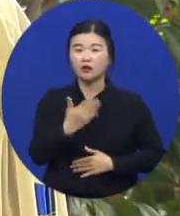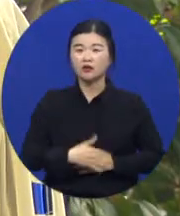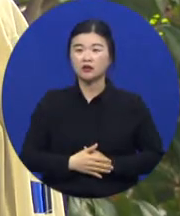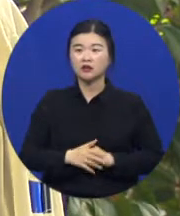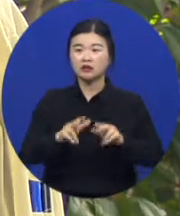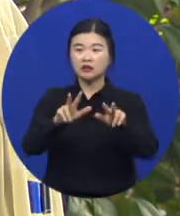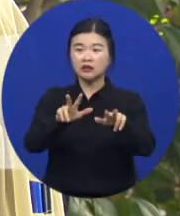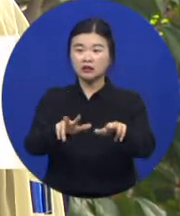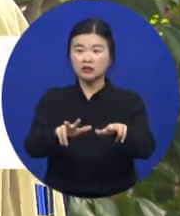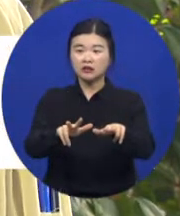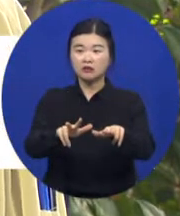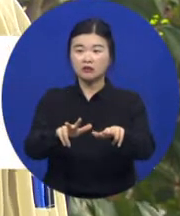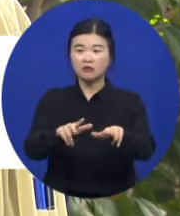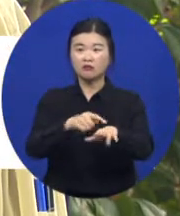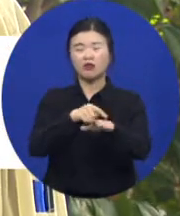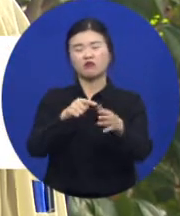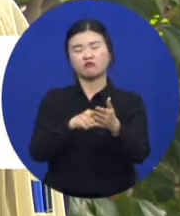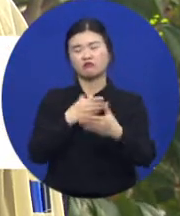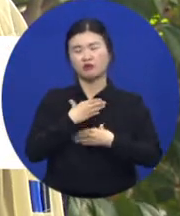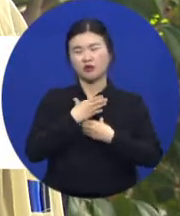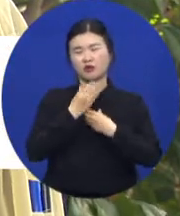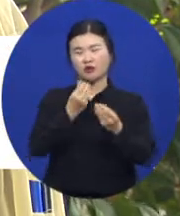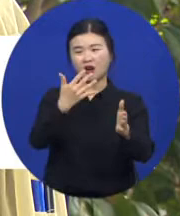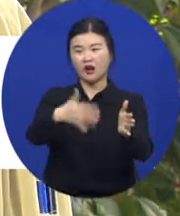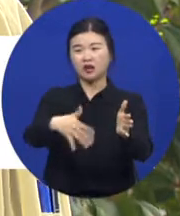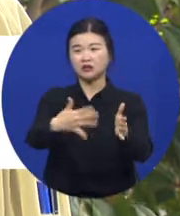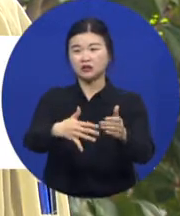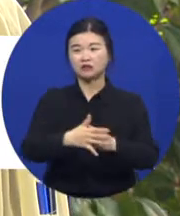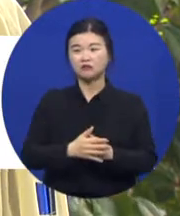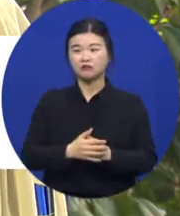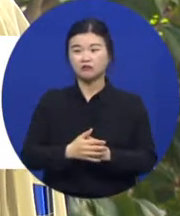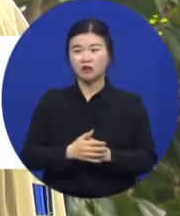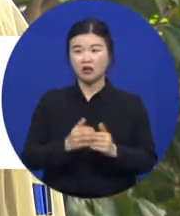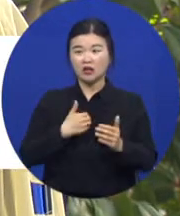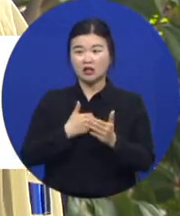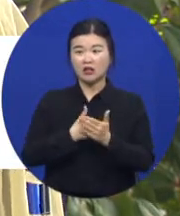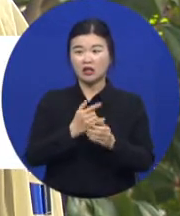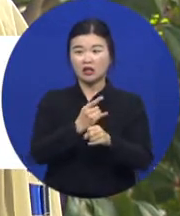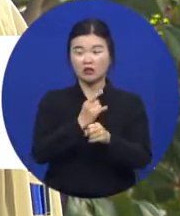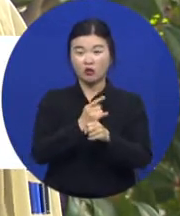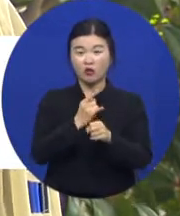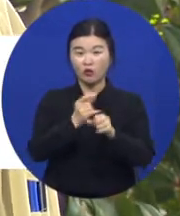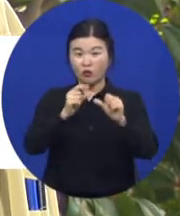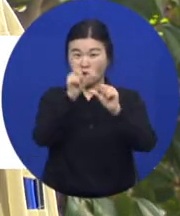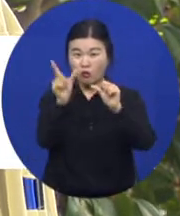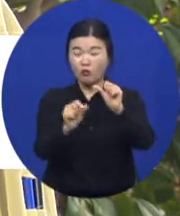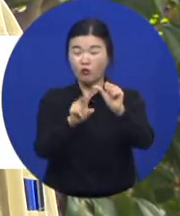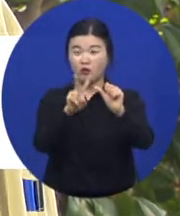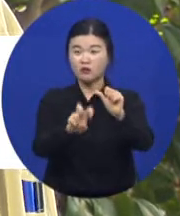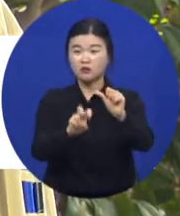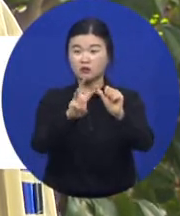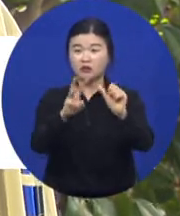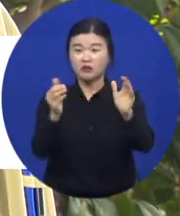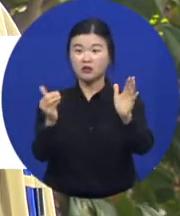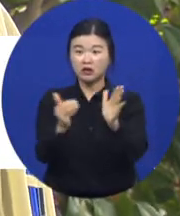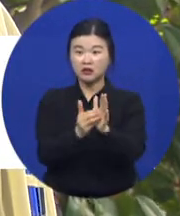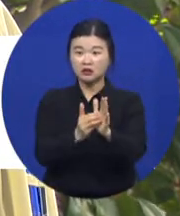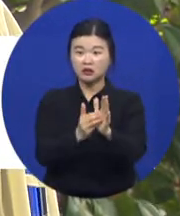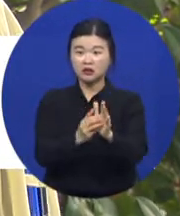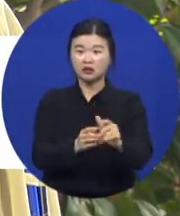즉 마음을 놓을 수가 없습니다 각 바짝 긴장해서 이번 23일까지